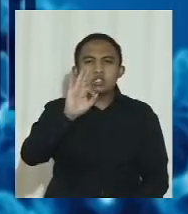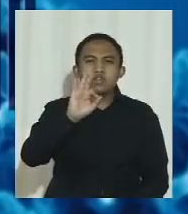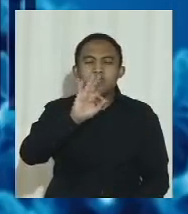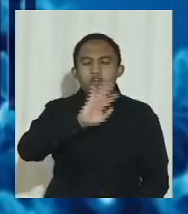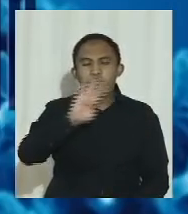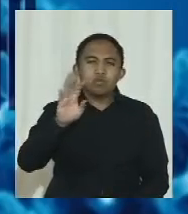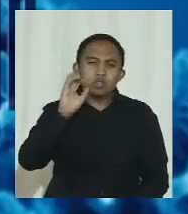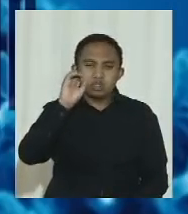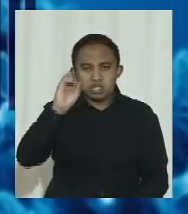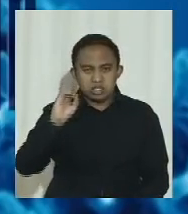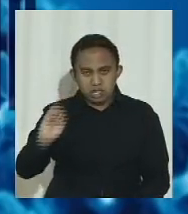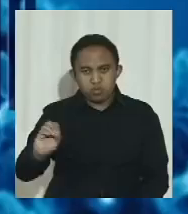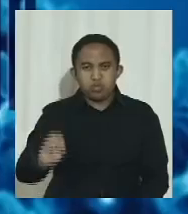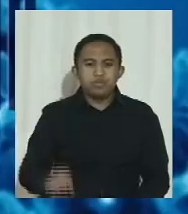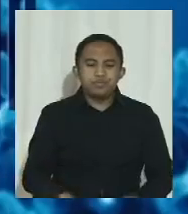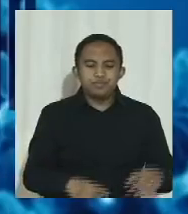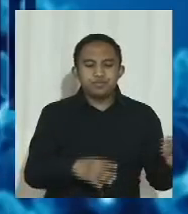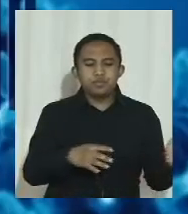8,000+ 900,000.